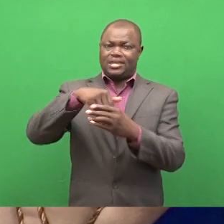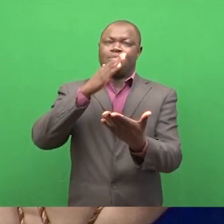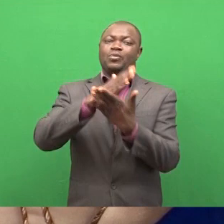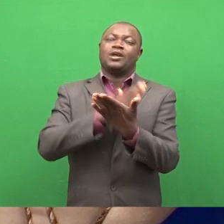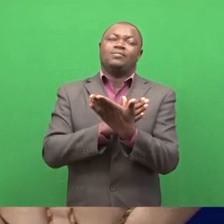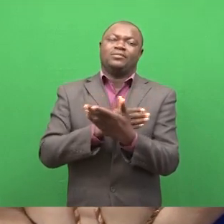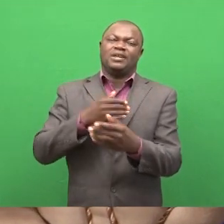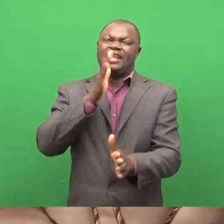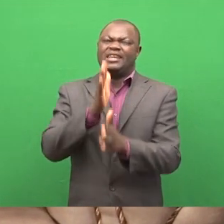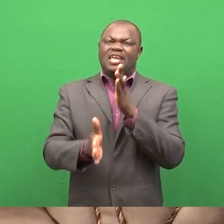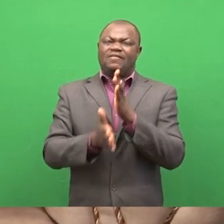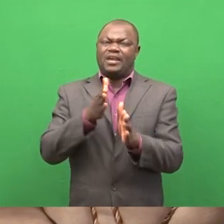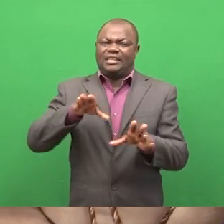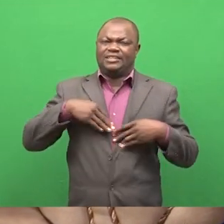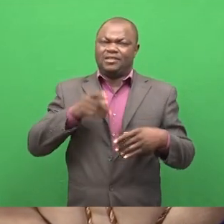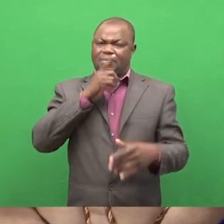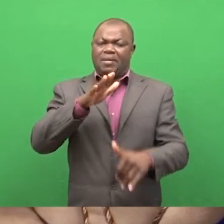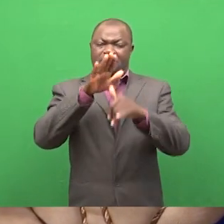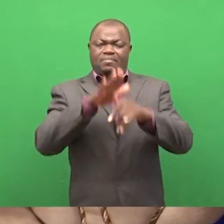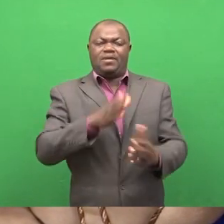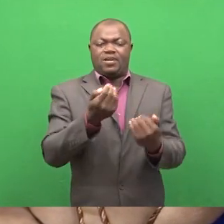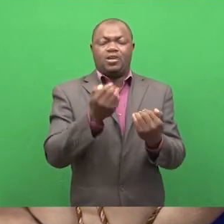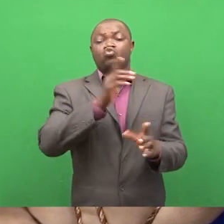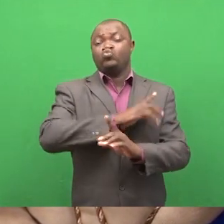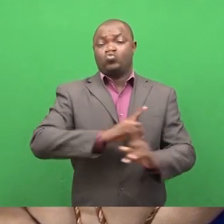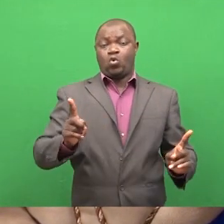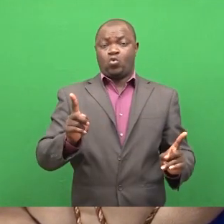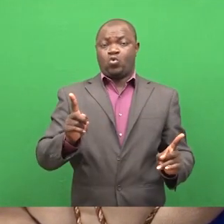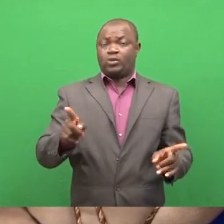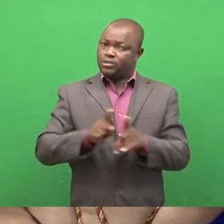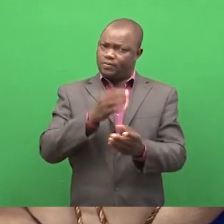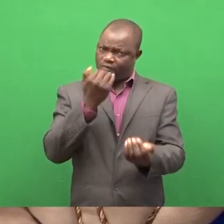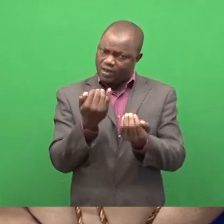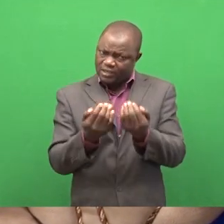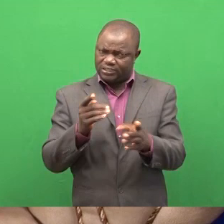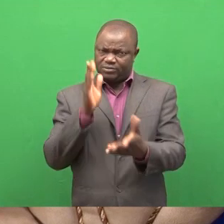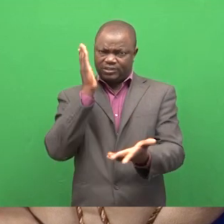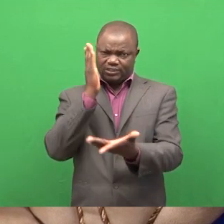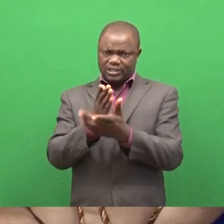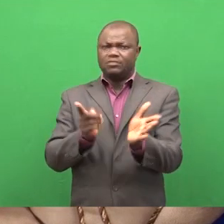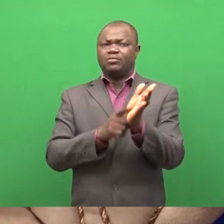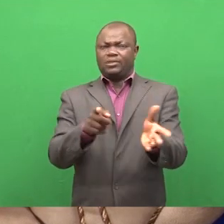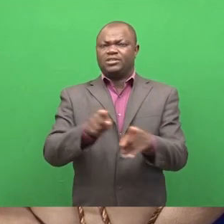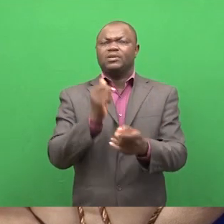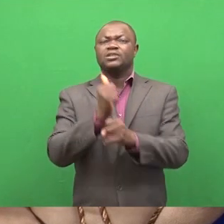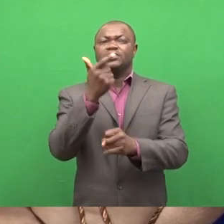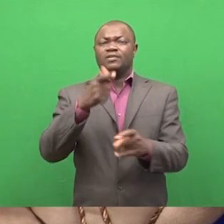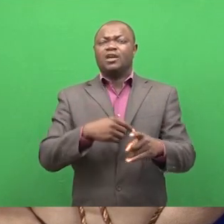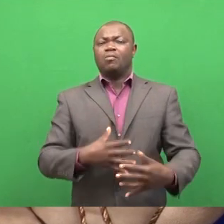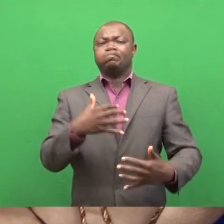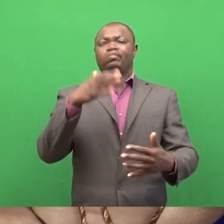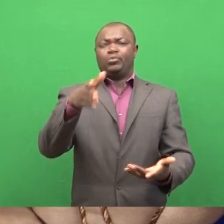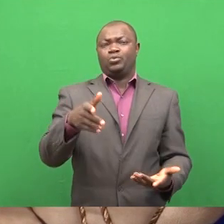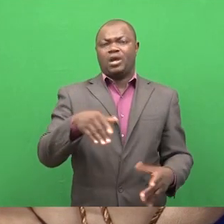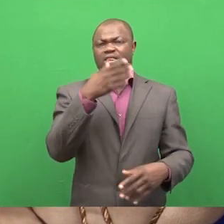ngatiregei kumbunyikidza kuti izvi hazvizvezera ravo. Ndakuudzai mazera ari kuita bonde. Vamwe vana vegrade 7 vari kuita pamiri.